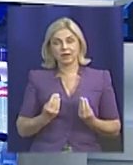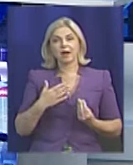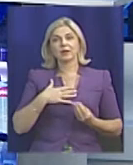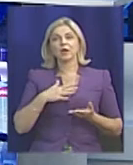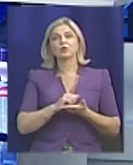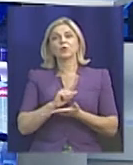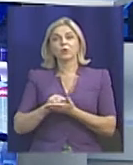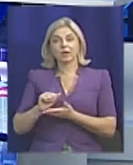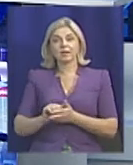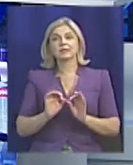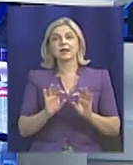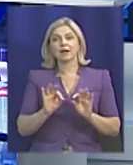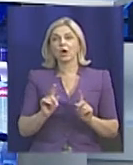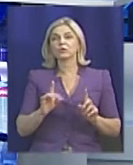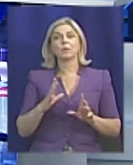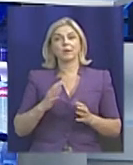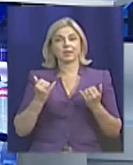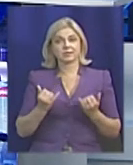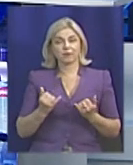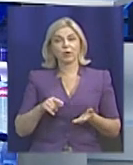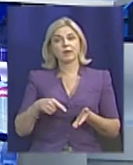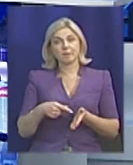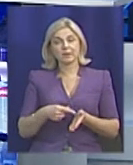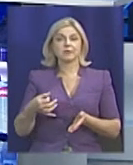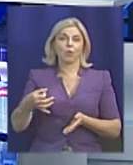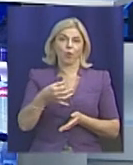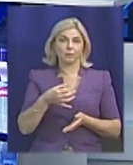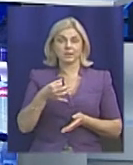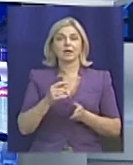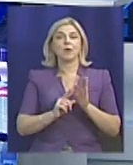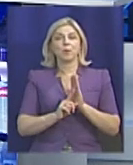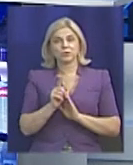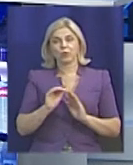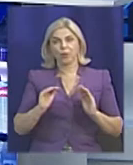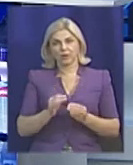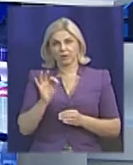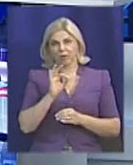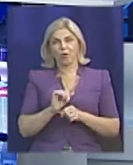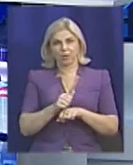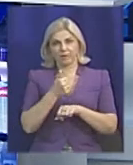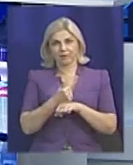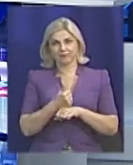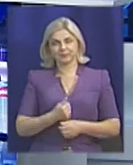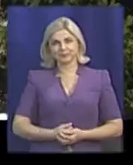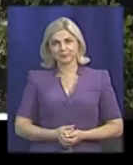події, які сталися сьогодні в місті та області. Я Наталя Забазнова, а на початку коротко про головне.